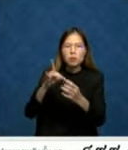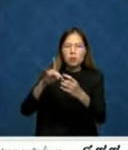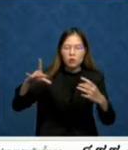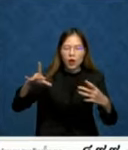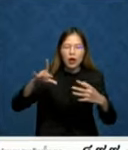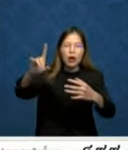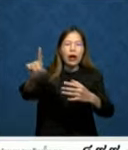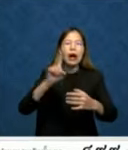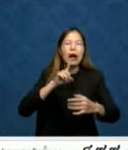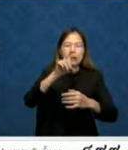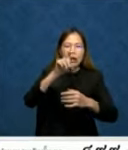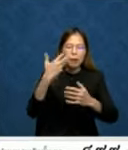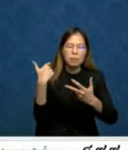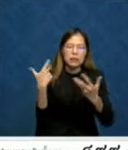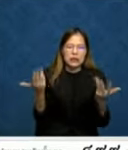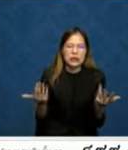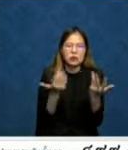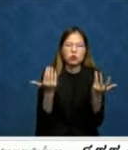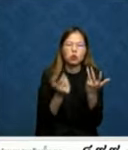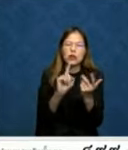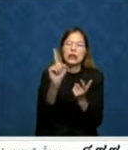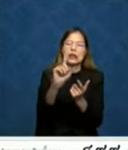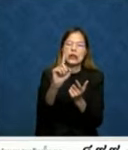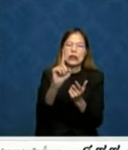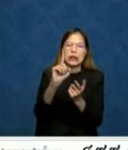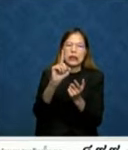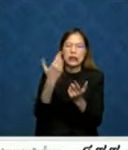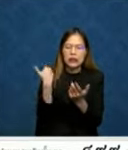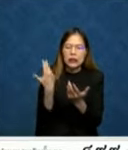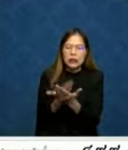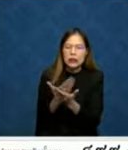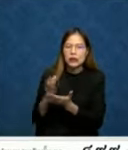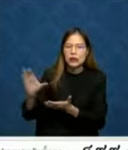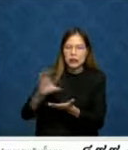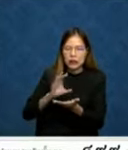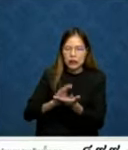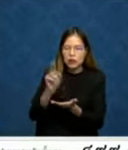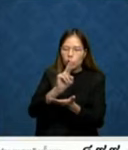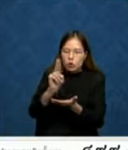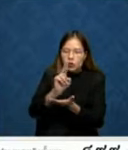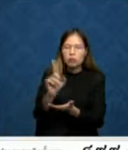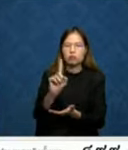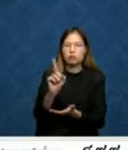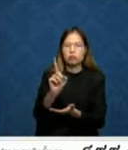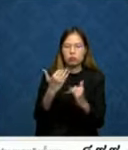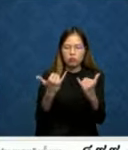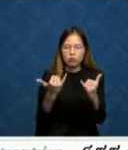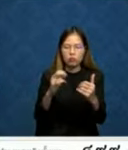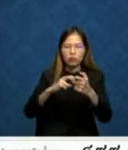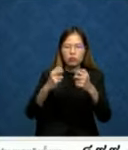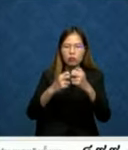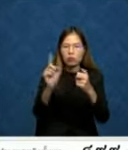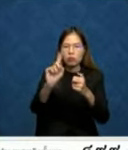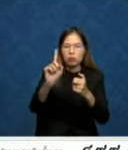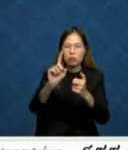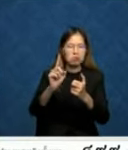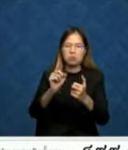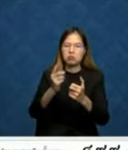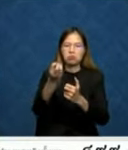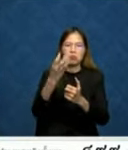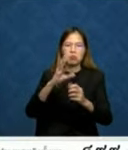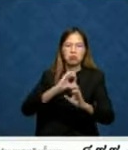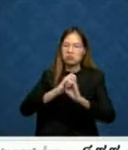ถามคือมันจะกระตุ้นได้แค่ไหนคุ้มกับงบประมาณที่ประเทศต้องใช้ไปหรือเปล่าวันนี้ปัญหาคือท่านบอกไม่ชัด